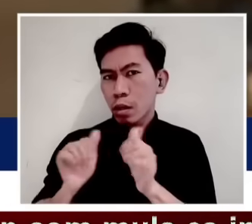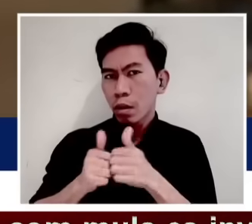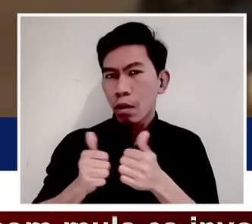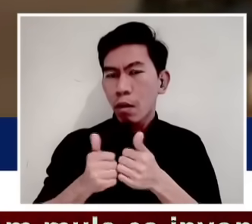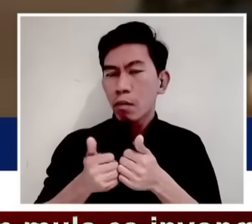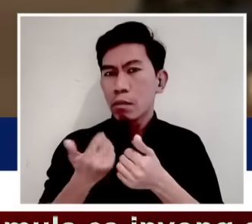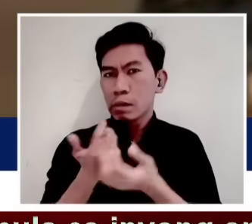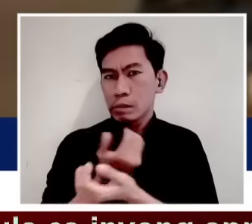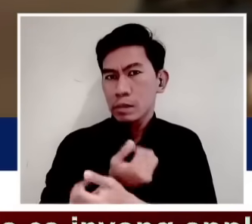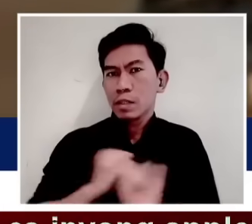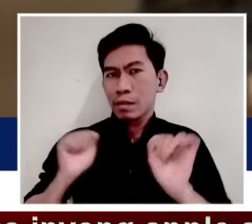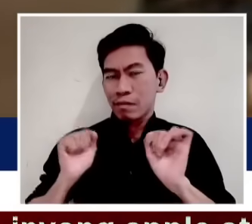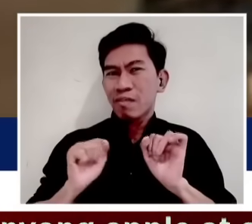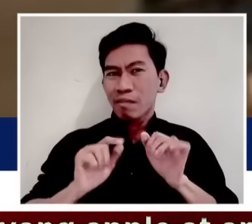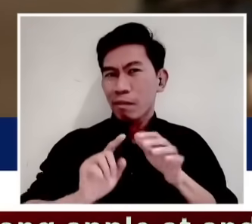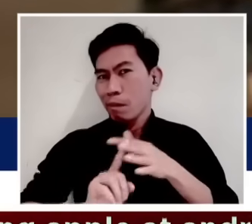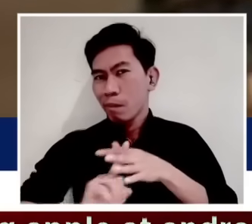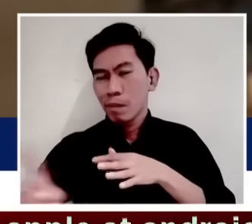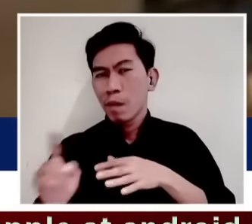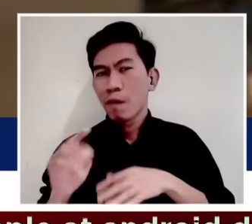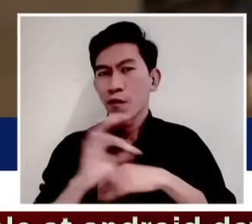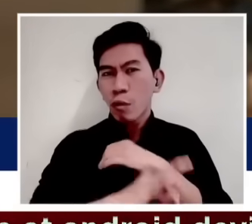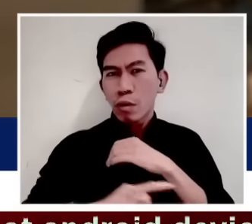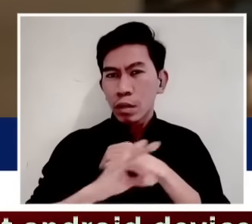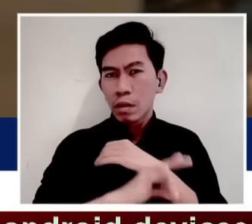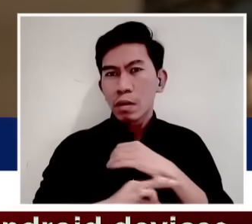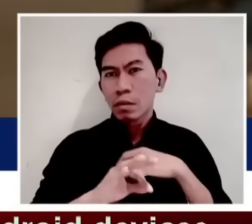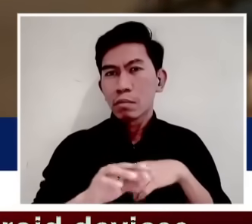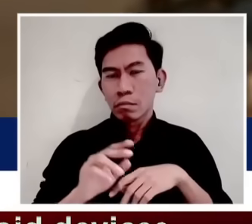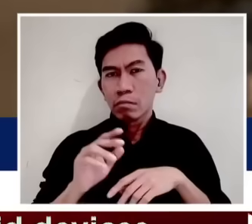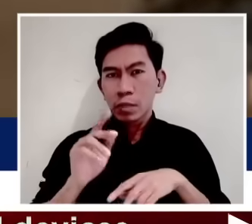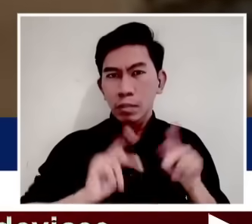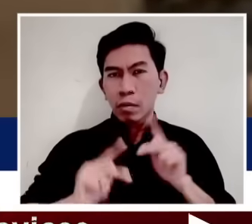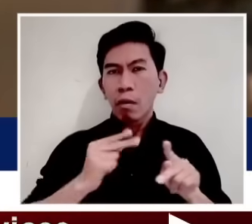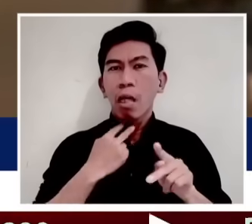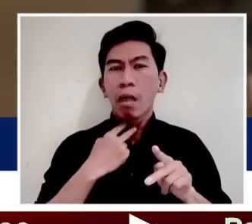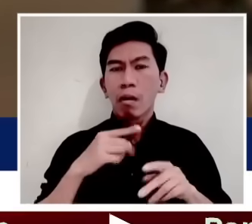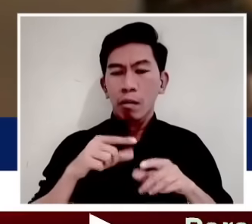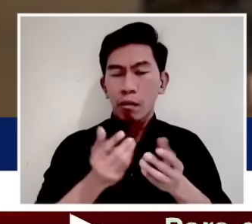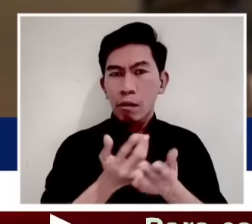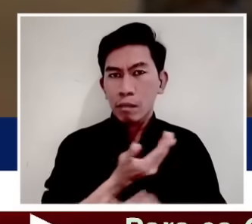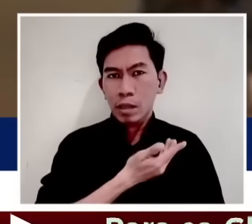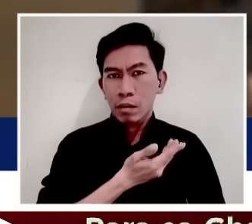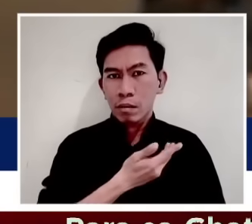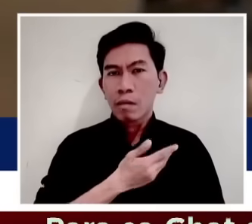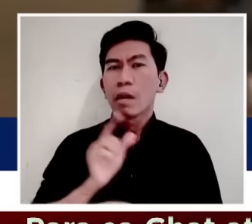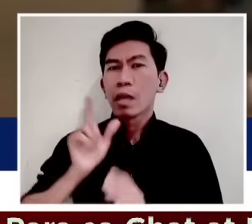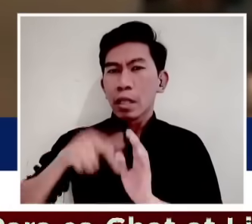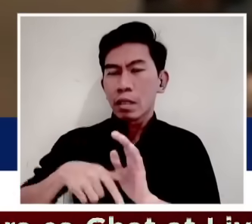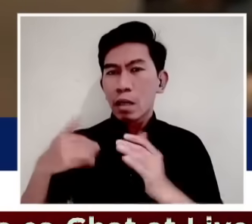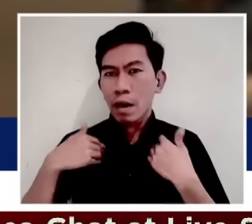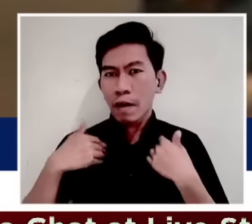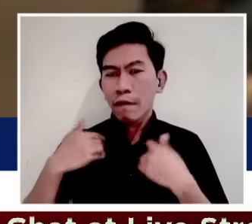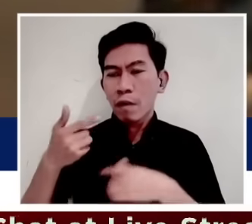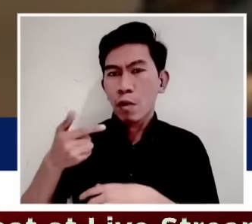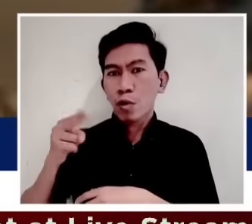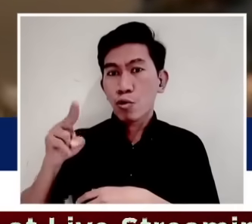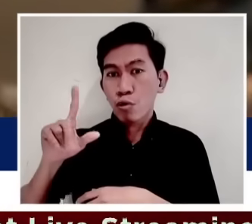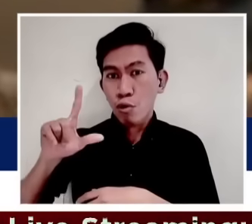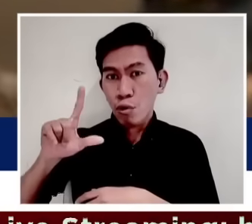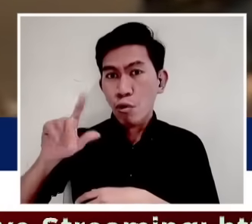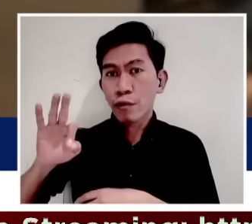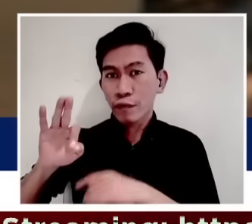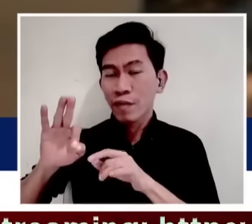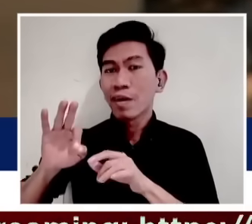na naipit sa gera sa Gaza sa darating na pagpupulong ng ASEAN at ng Gulf Cooperation Council na gaganapin sa Riyadh na siya